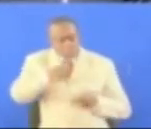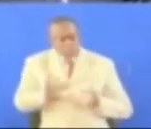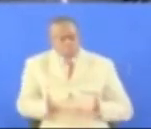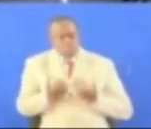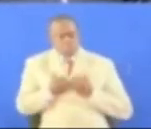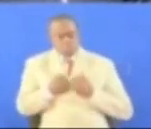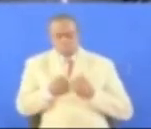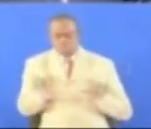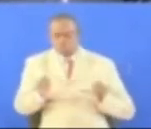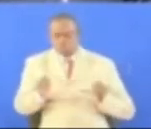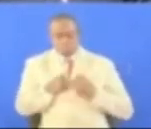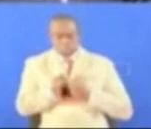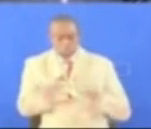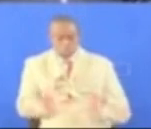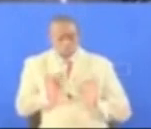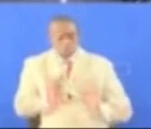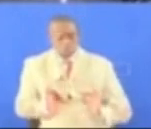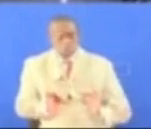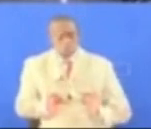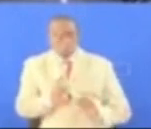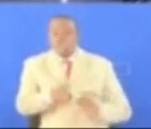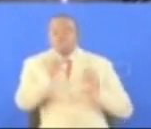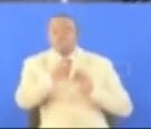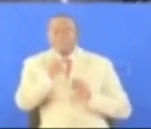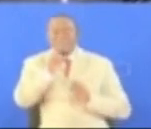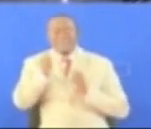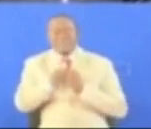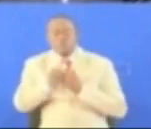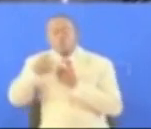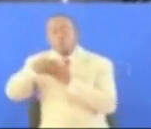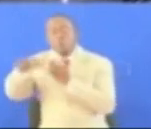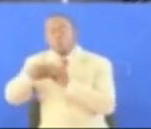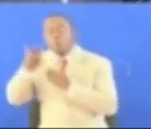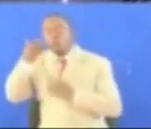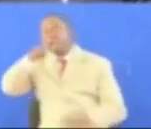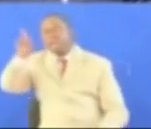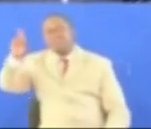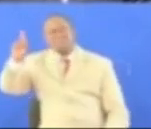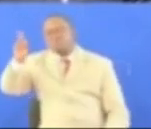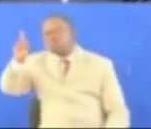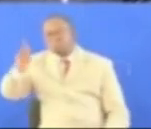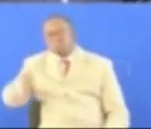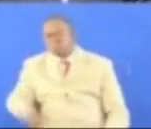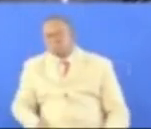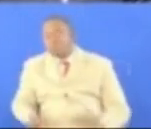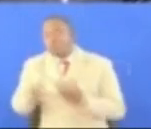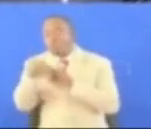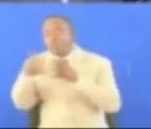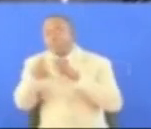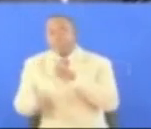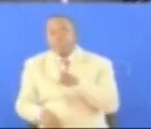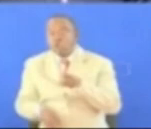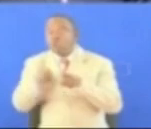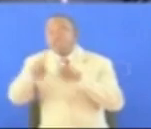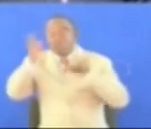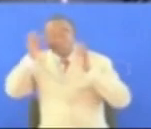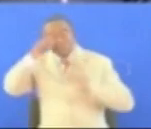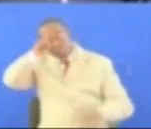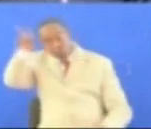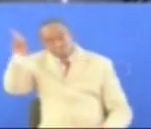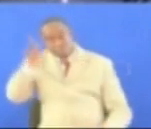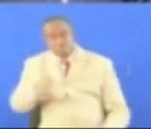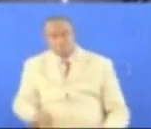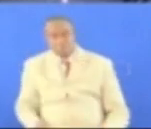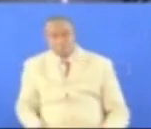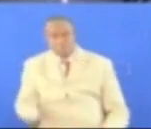kuwagroom watoto wetu. Ndio lazima tuige kila kitu from them. Hata wao wenyewe wame confuse.